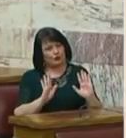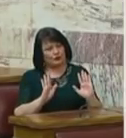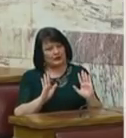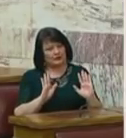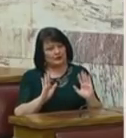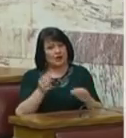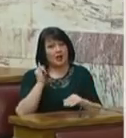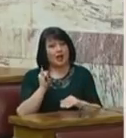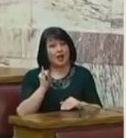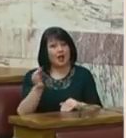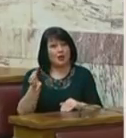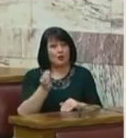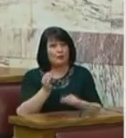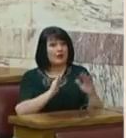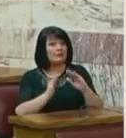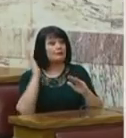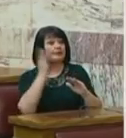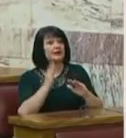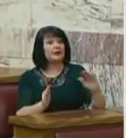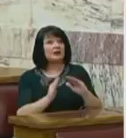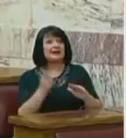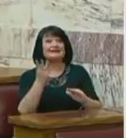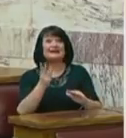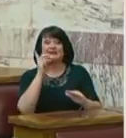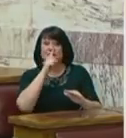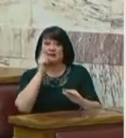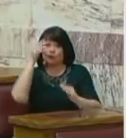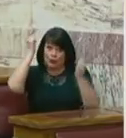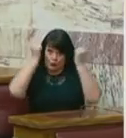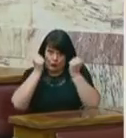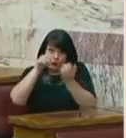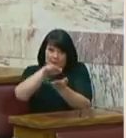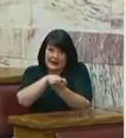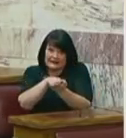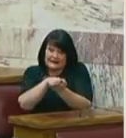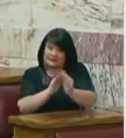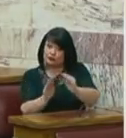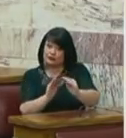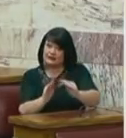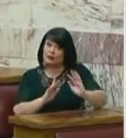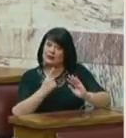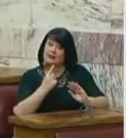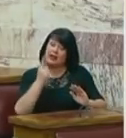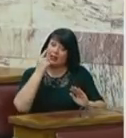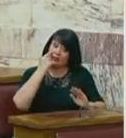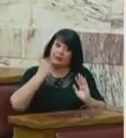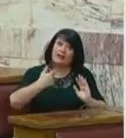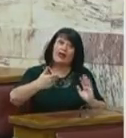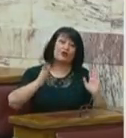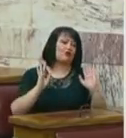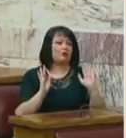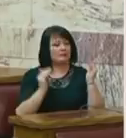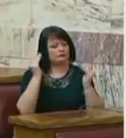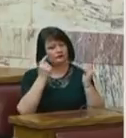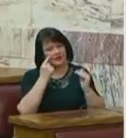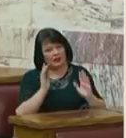την ποινική ασυλία στους τρεις κουκουλοφόρους μάρτυρες. Επιφυλάσσεται. Δεν έχει θέση